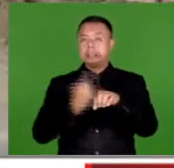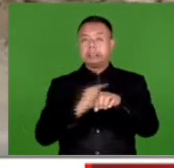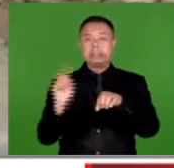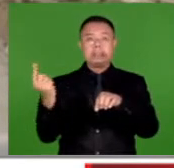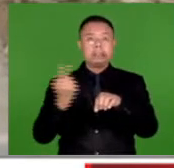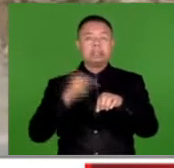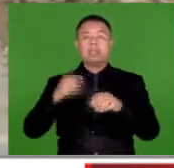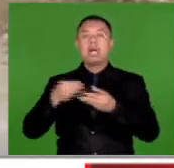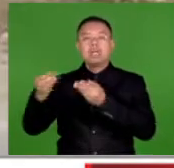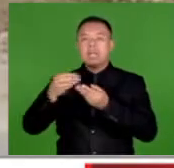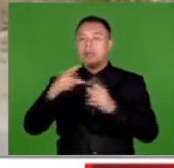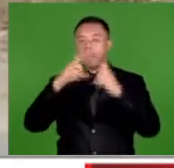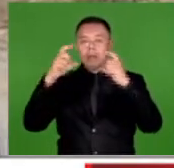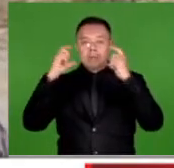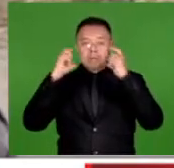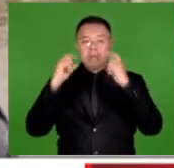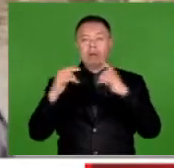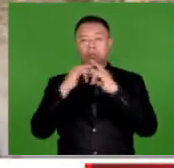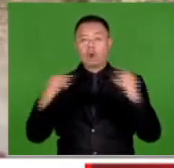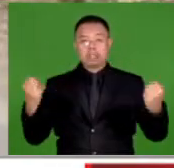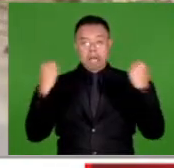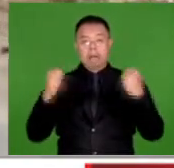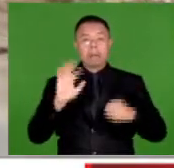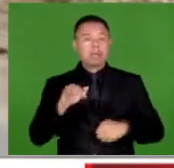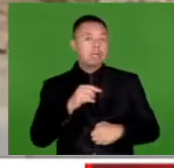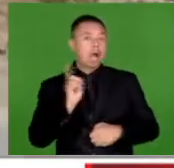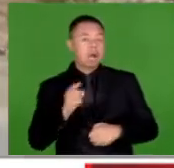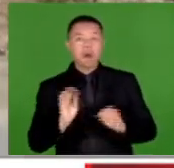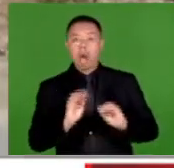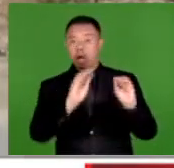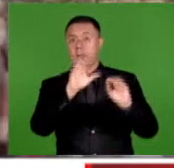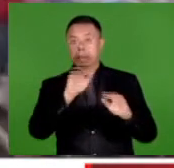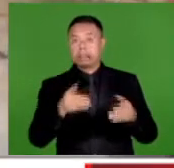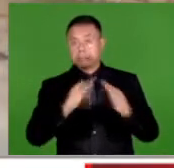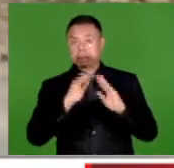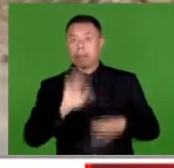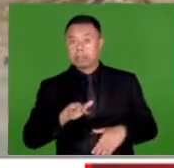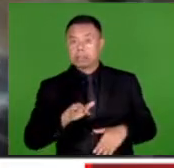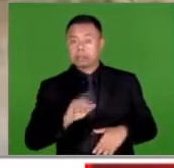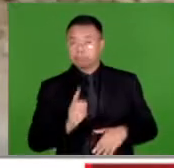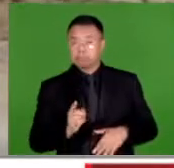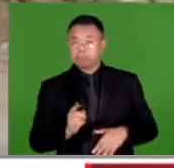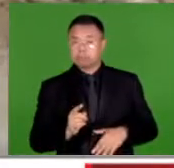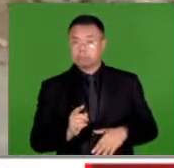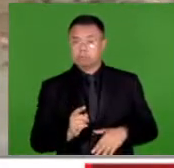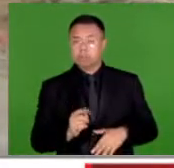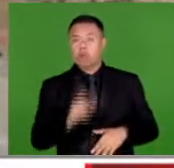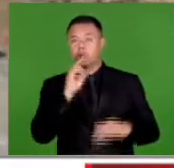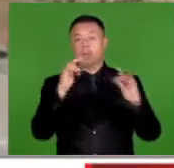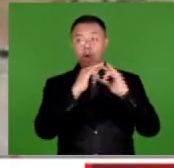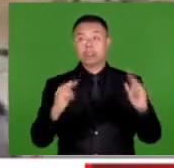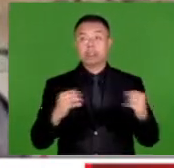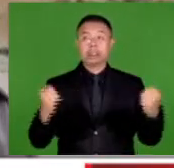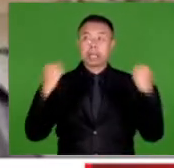Mukti itu. Posko kesehatan sendiri kan ini masih ada kepulan asap. Itu masih didirikan atau seperti apa, Pak? Untuk posko